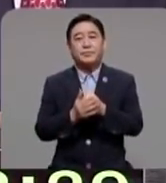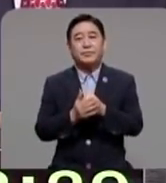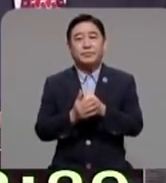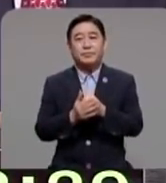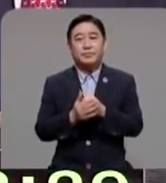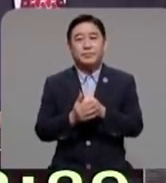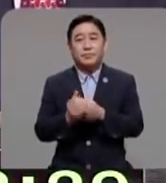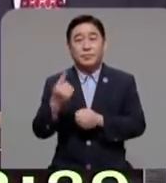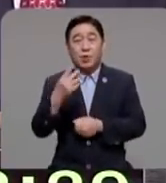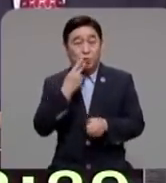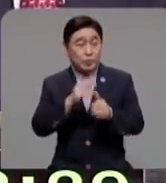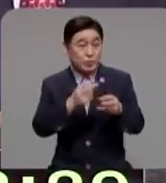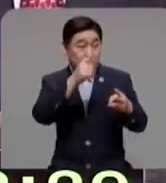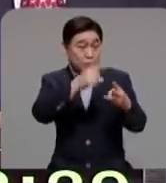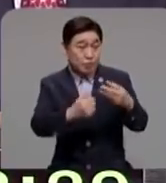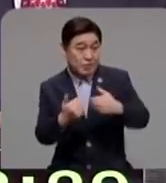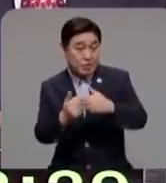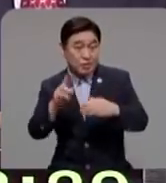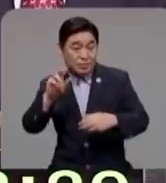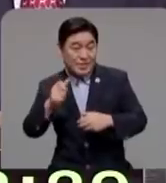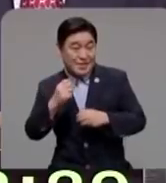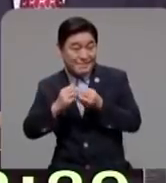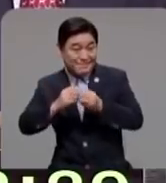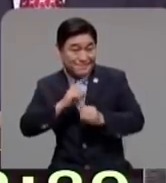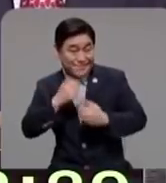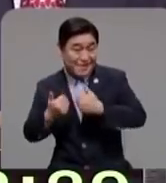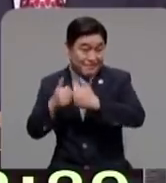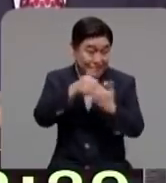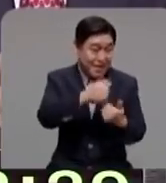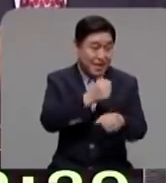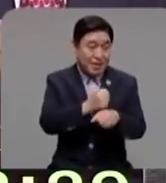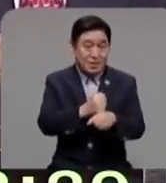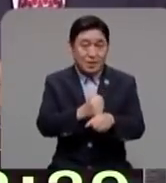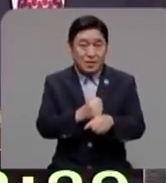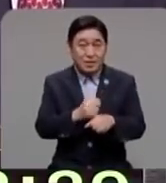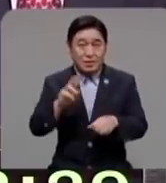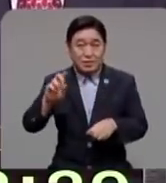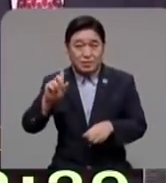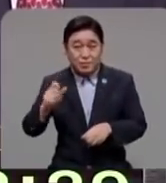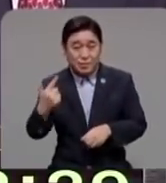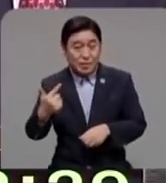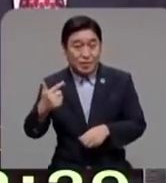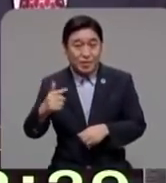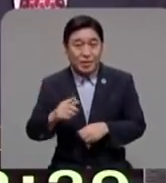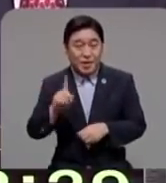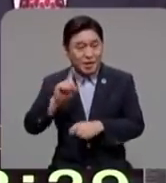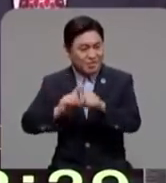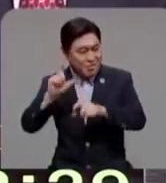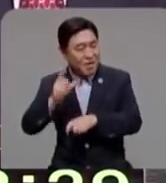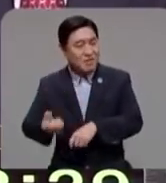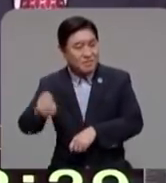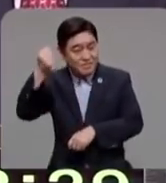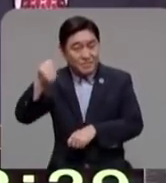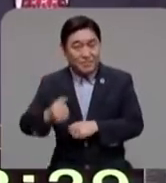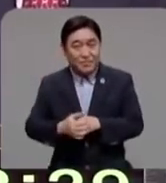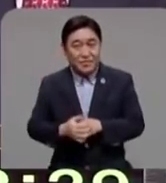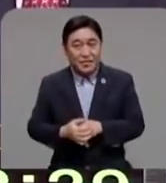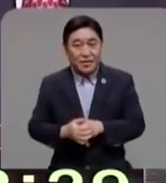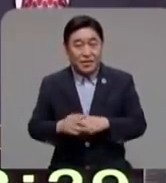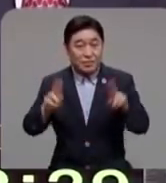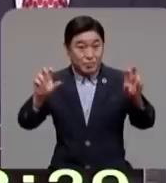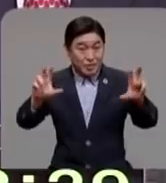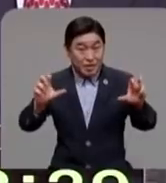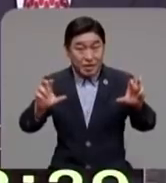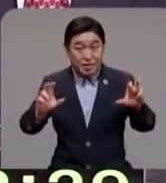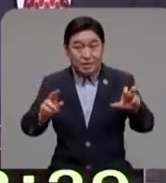그러니까 홍 의원님은 윤 의원님을 25개의 망언 뭐 이런 시리즈로 26개. 26개입니까? 각자 25개